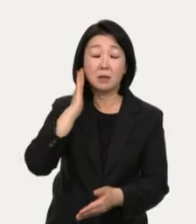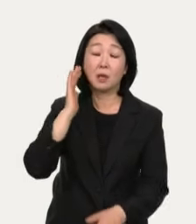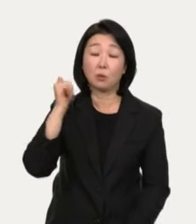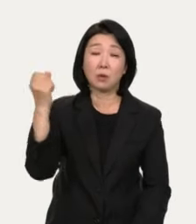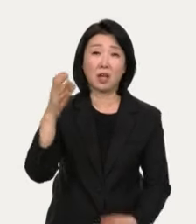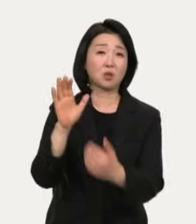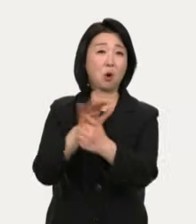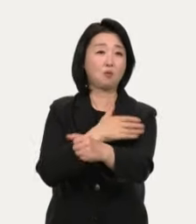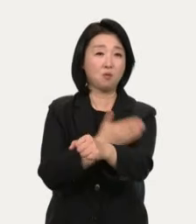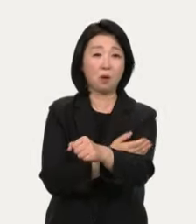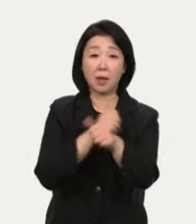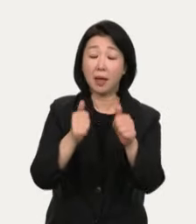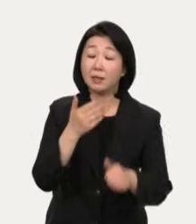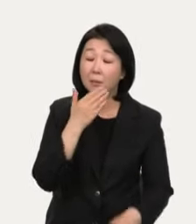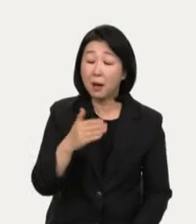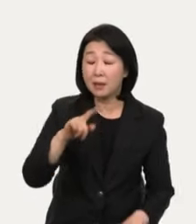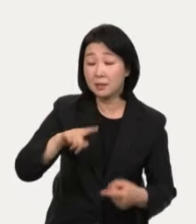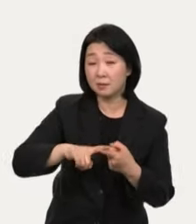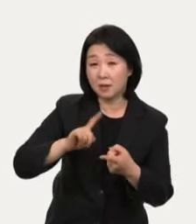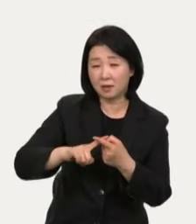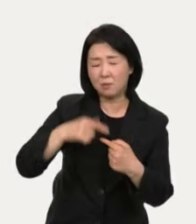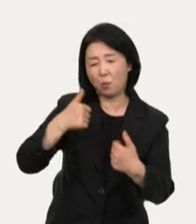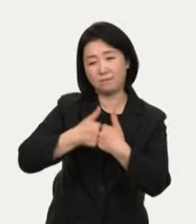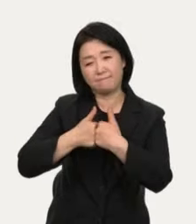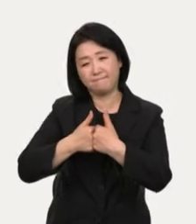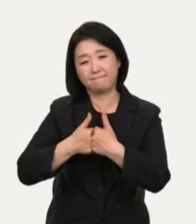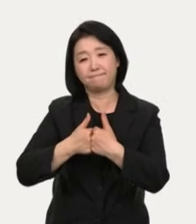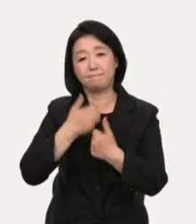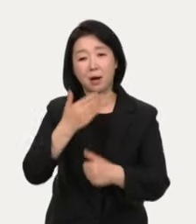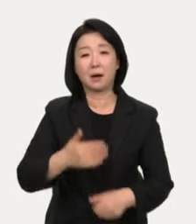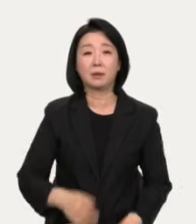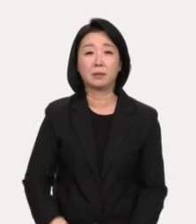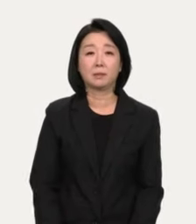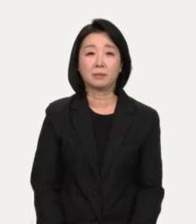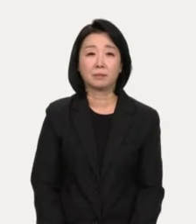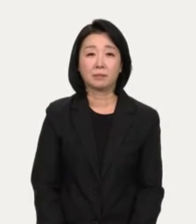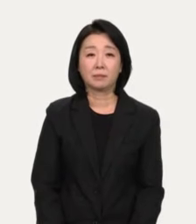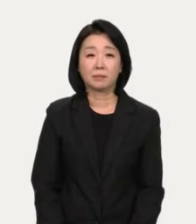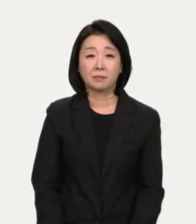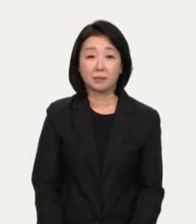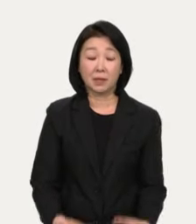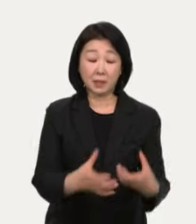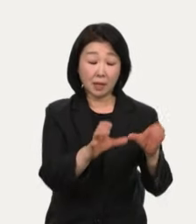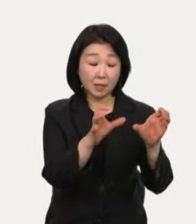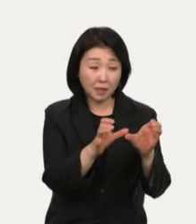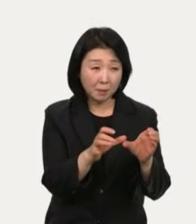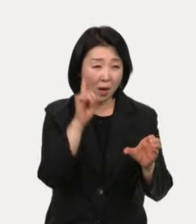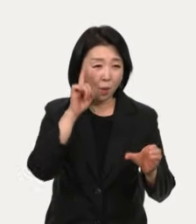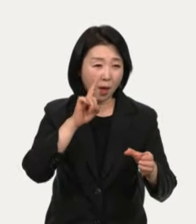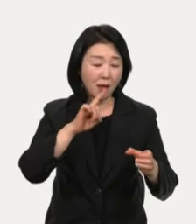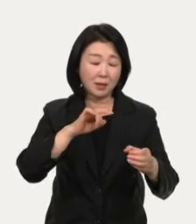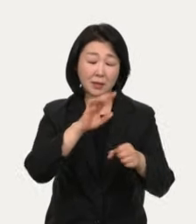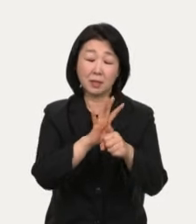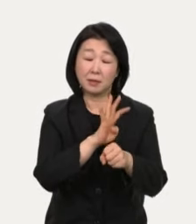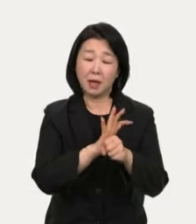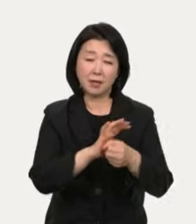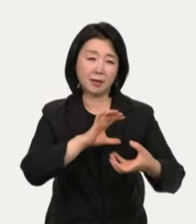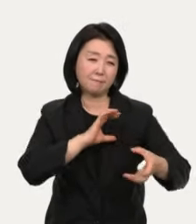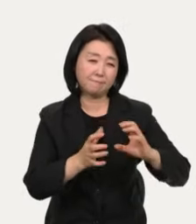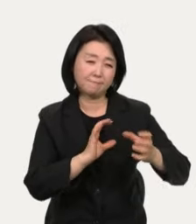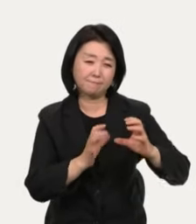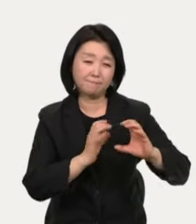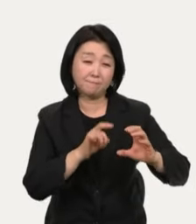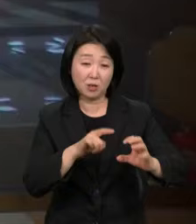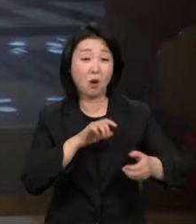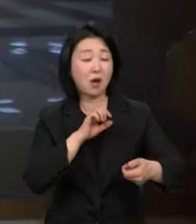다시 거부권을 행사하는 지금 같은 팽팽한 대치 정국이 이어질 수 있습니다. 상대당의 필리버스터도 24시간 내에 강제 종료시킬